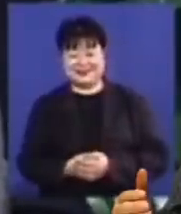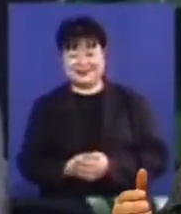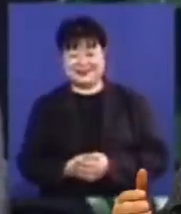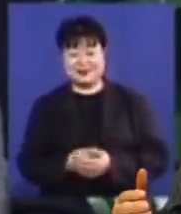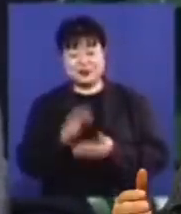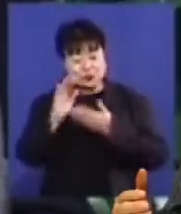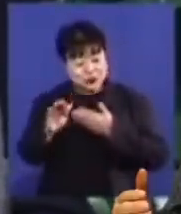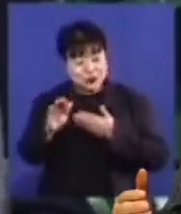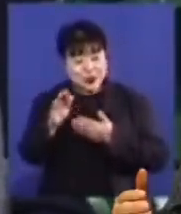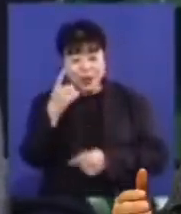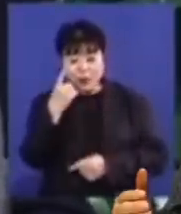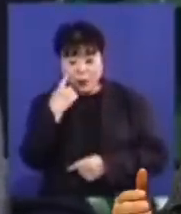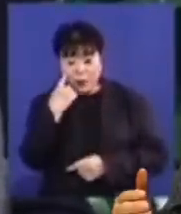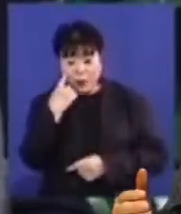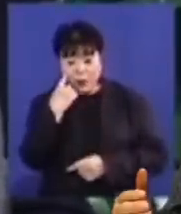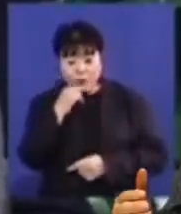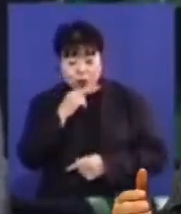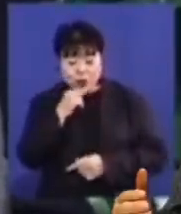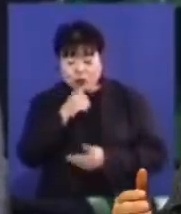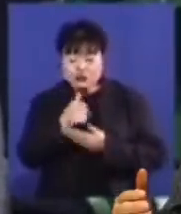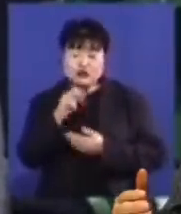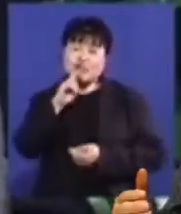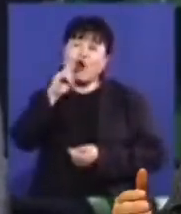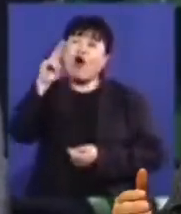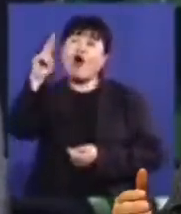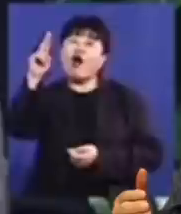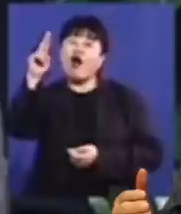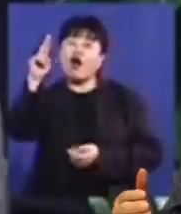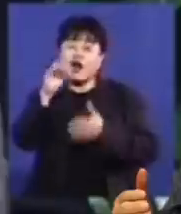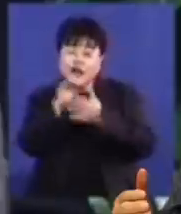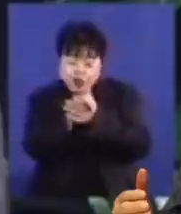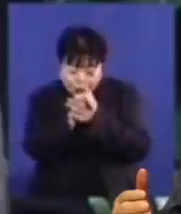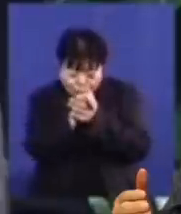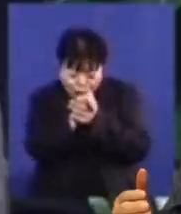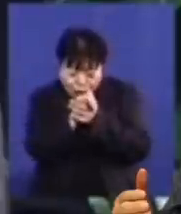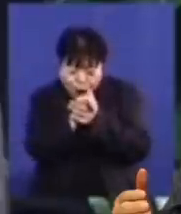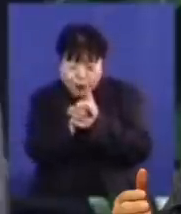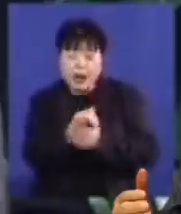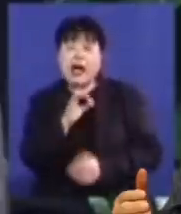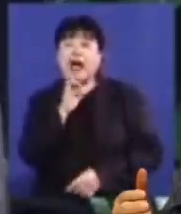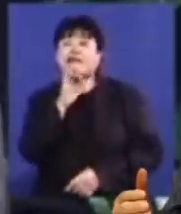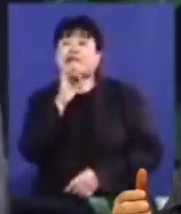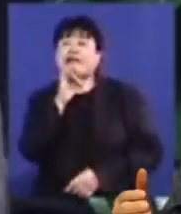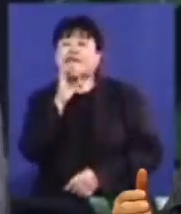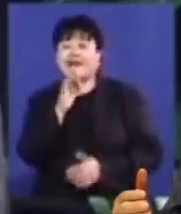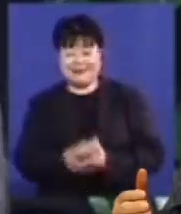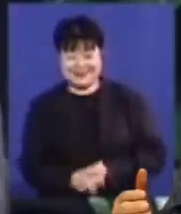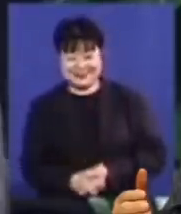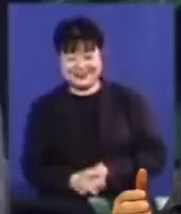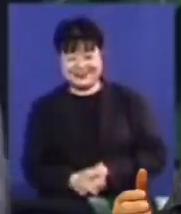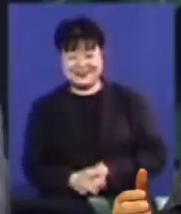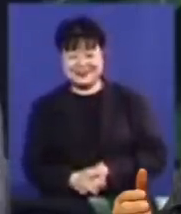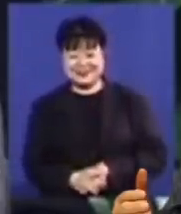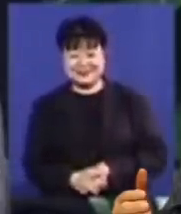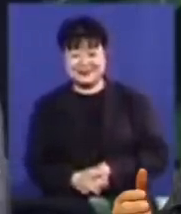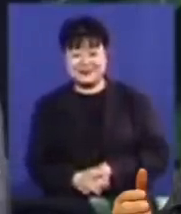그러고 난 다음 주여 하고 기도하려니까 기도가 나오지 않아요.